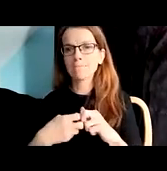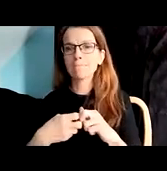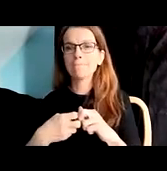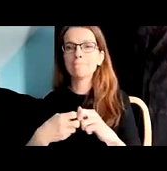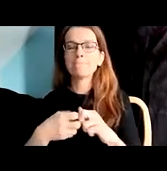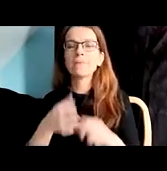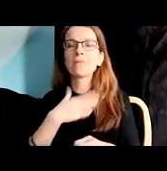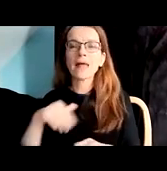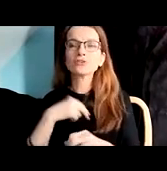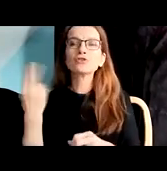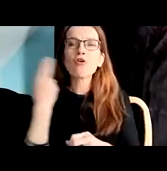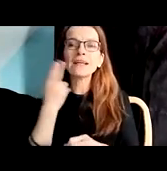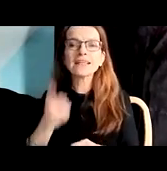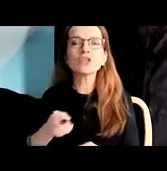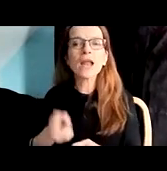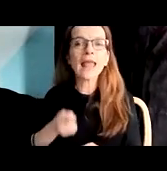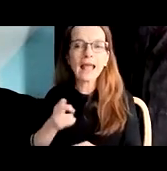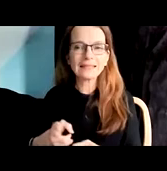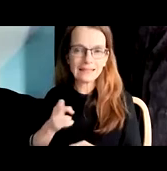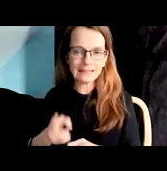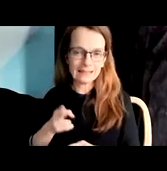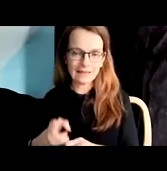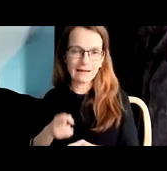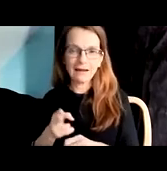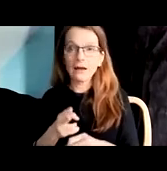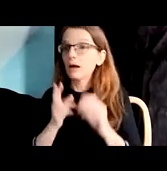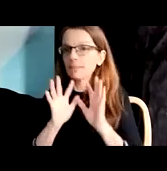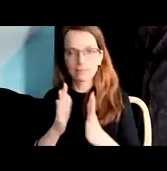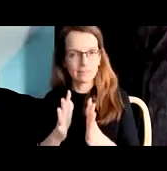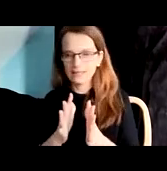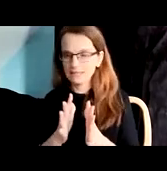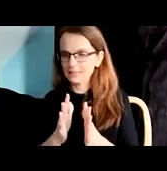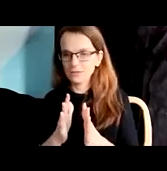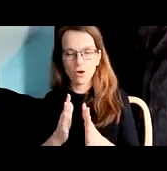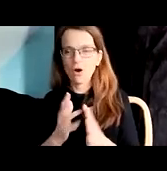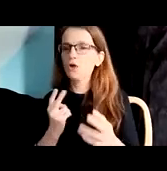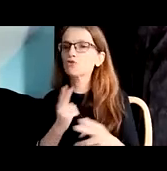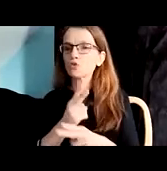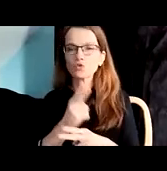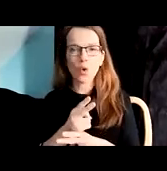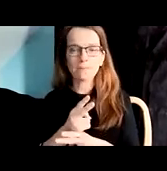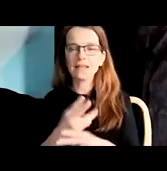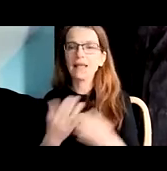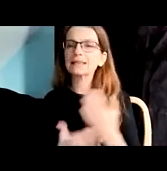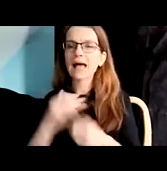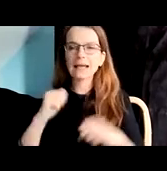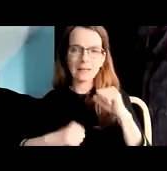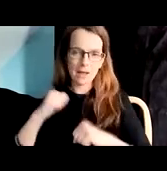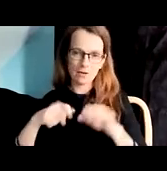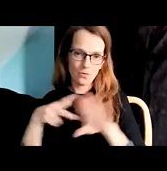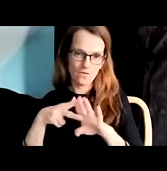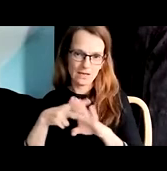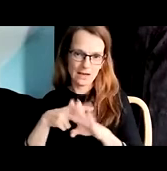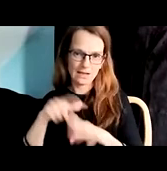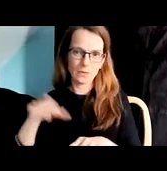naših slovenskih železnic, ki pač niso dostopne za gibalno ovirane